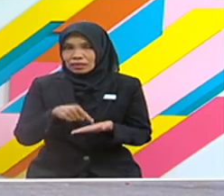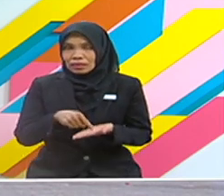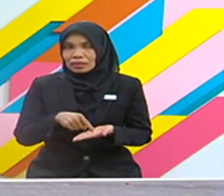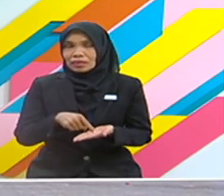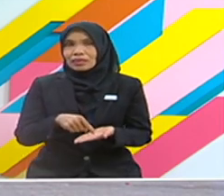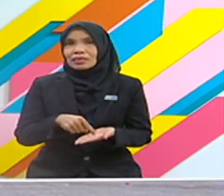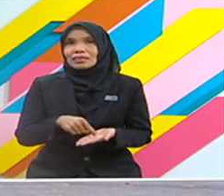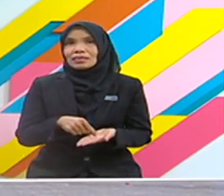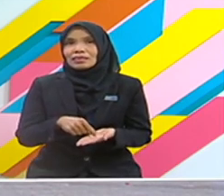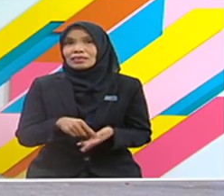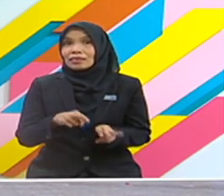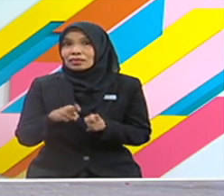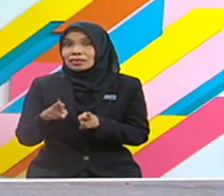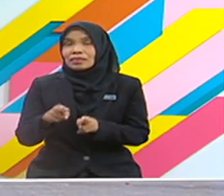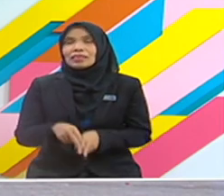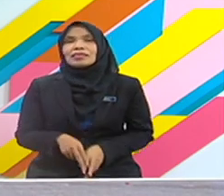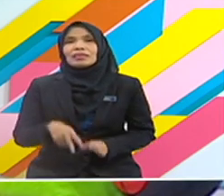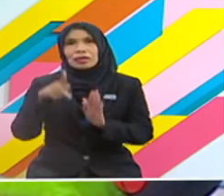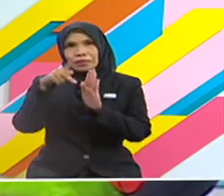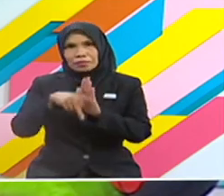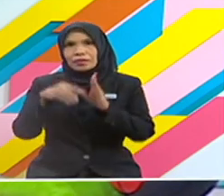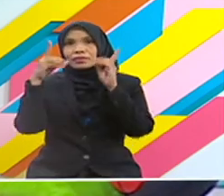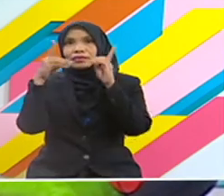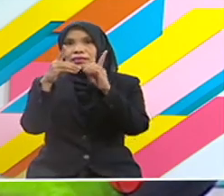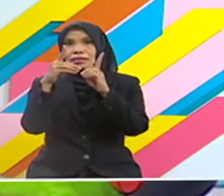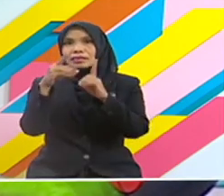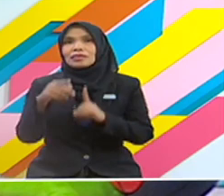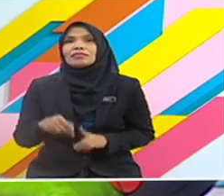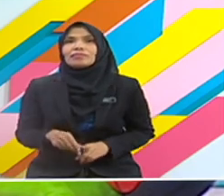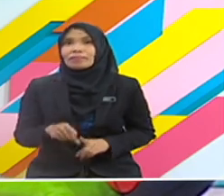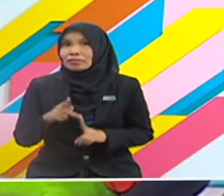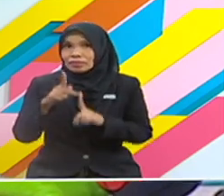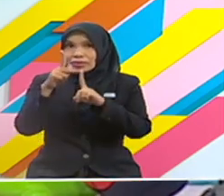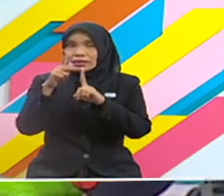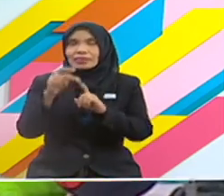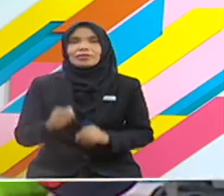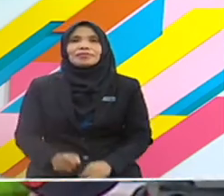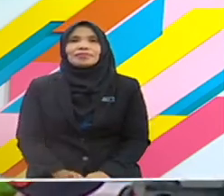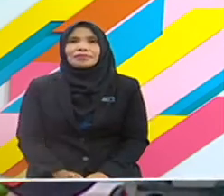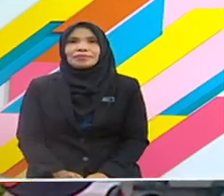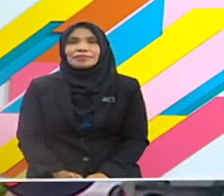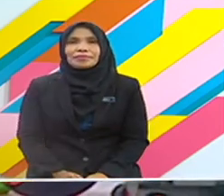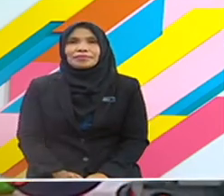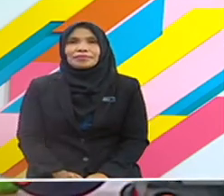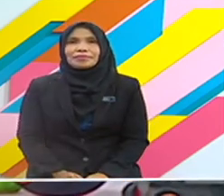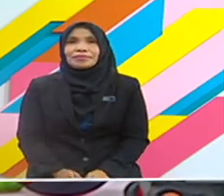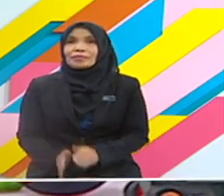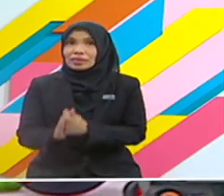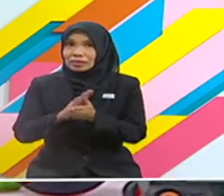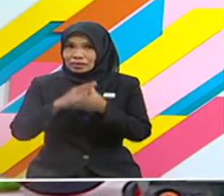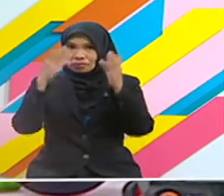khas. Jadi, ia kita nak maklumkan kepada murid-murid semua bahawa